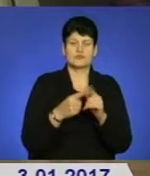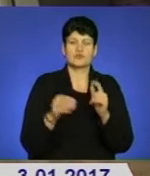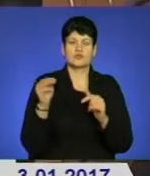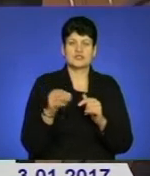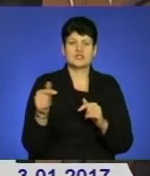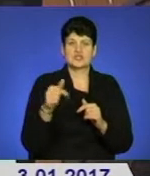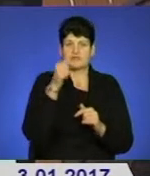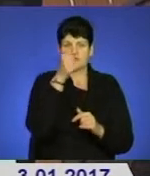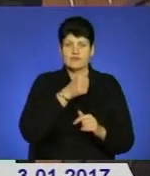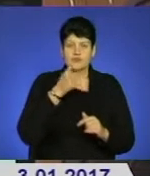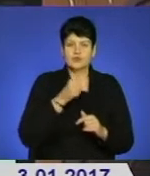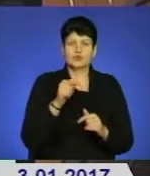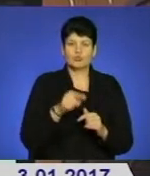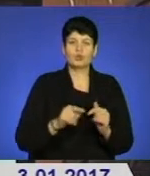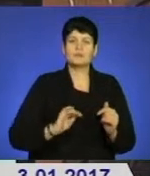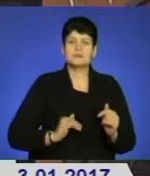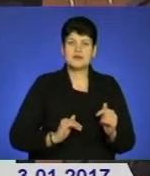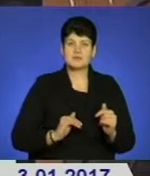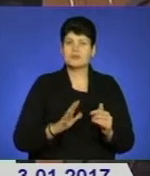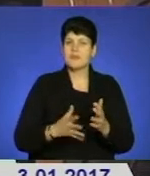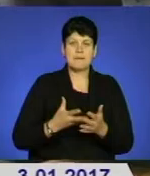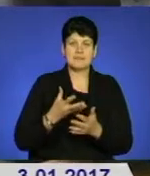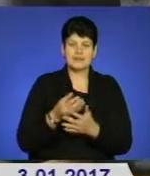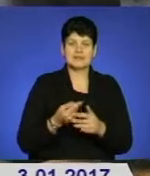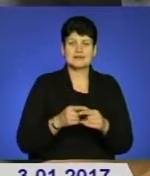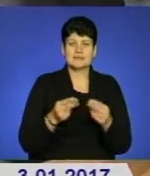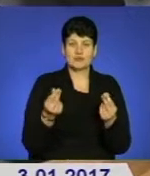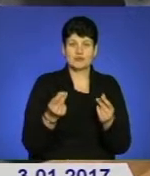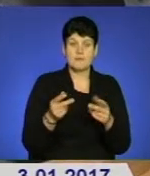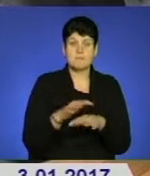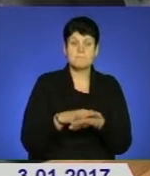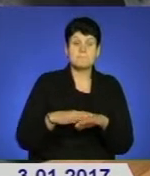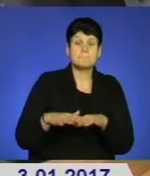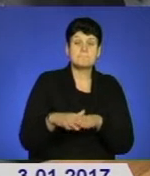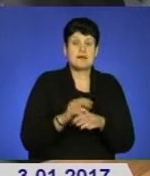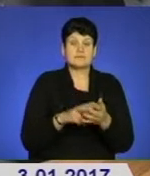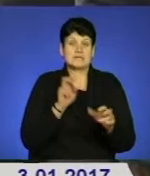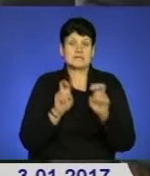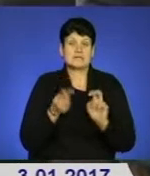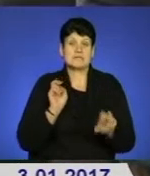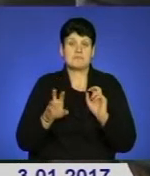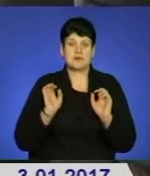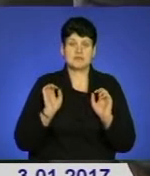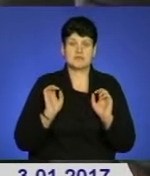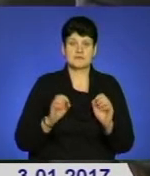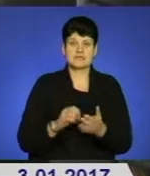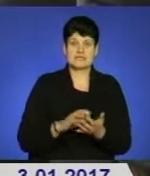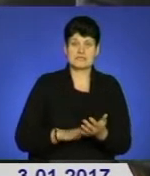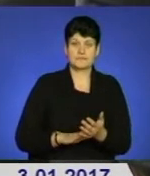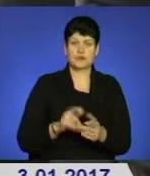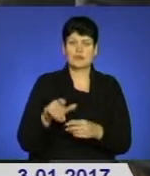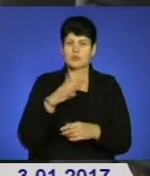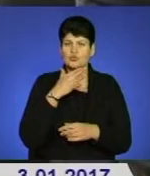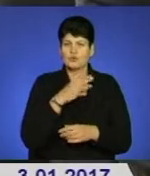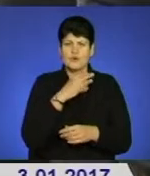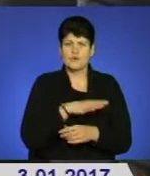гривень в рік. Відтак підприємці, щоб не сплачувати цих грошей, масово знімаються з реєстрації. Людей було досить багато, тому було